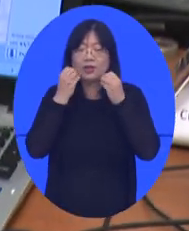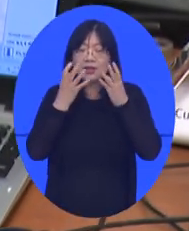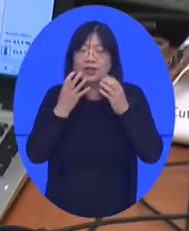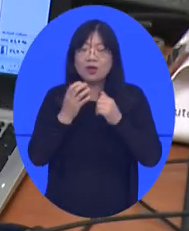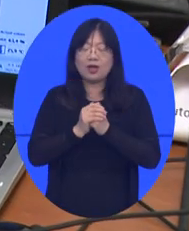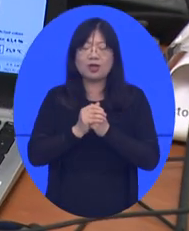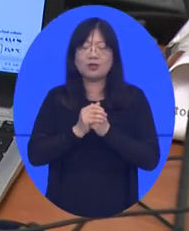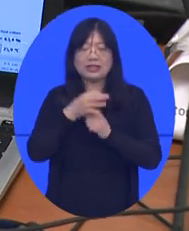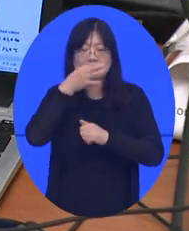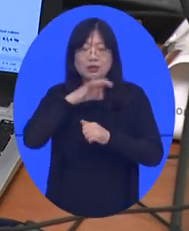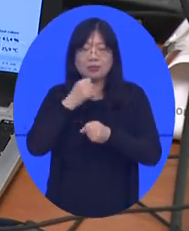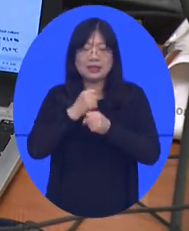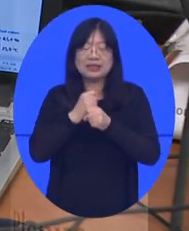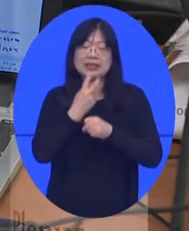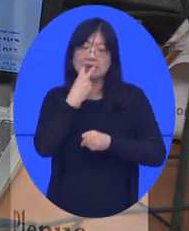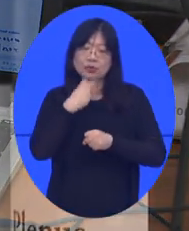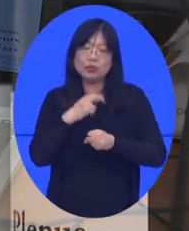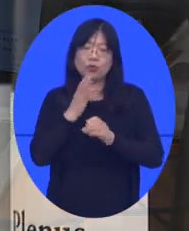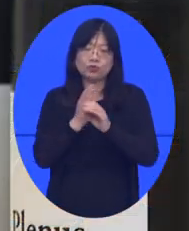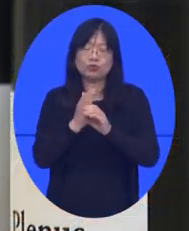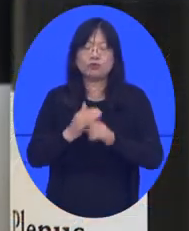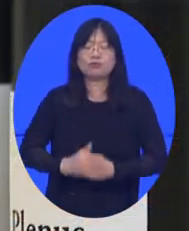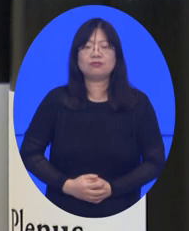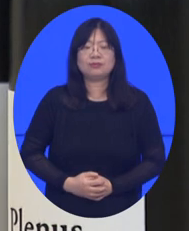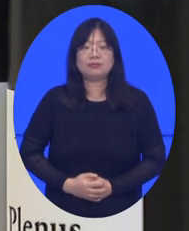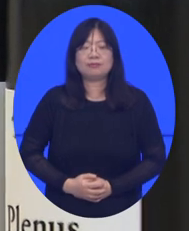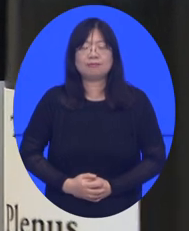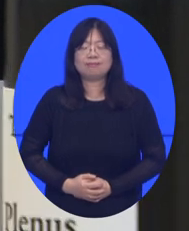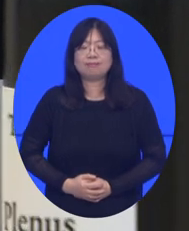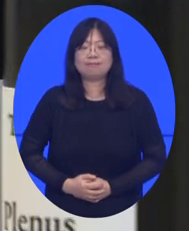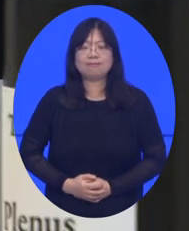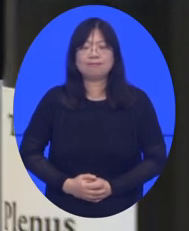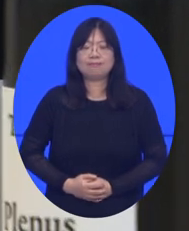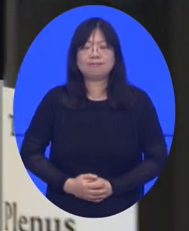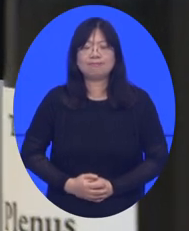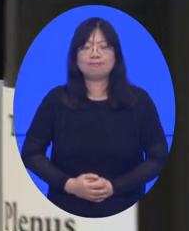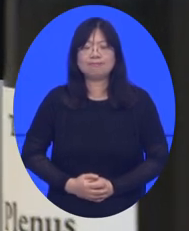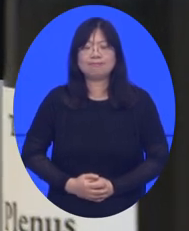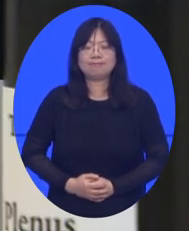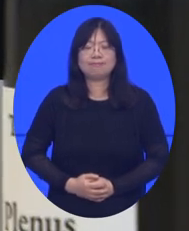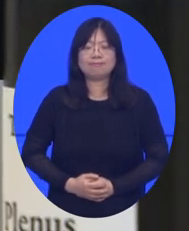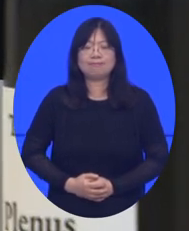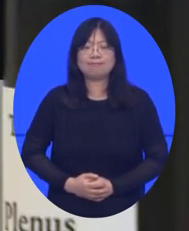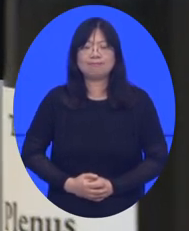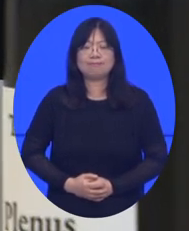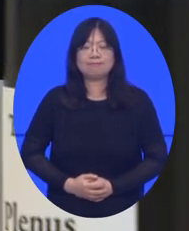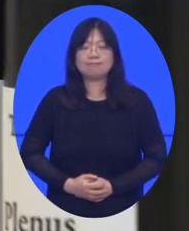창출하는 일석이조의 효과를 내고 있습니다. 경기 CGTV 최창순입니다.